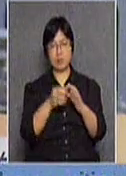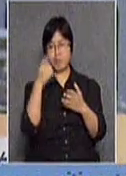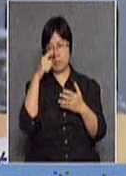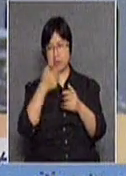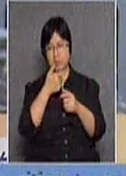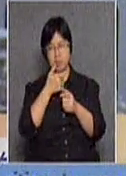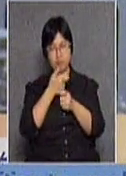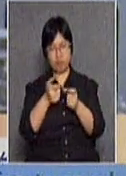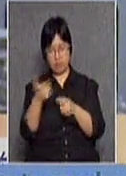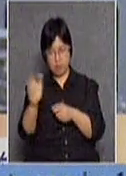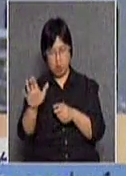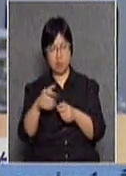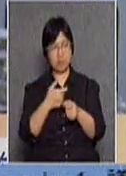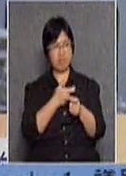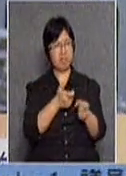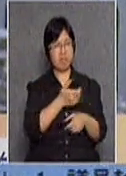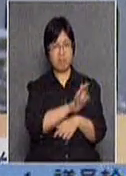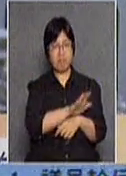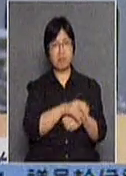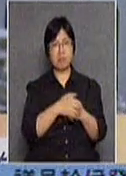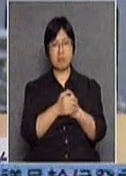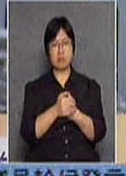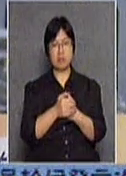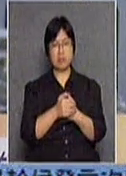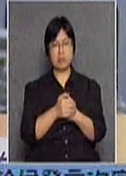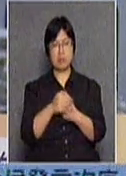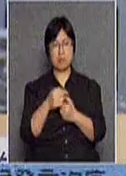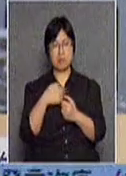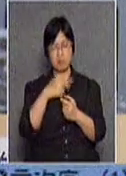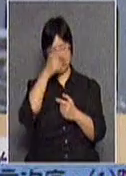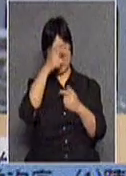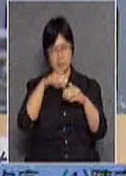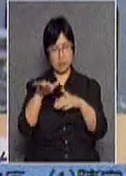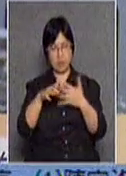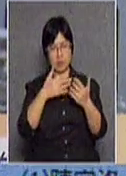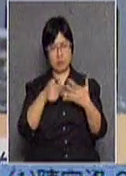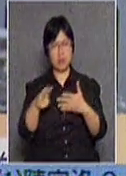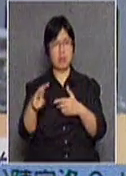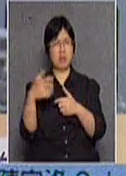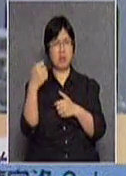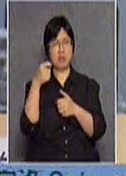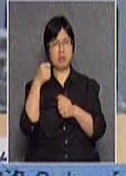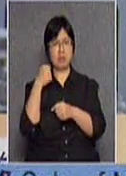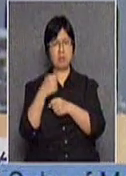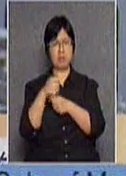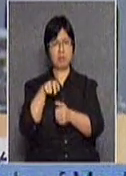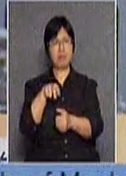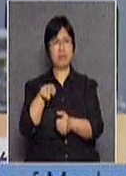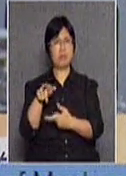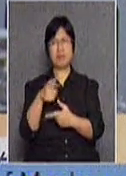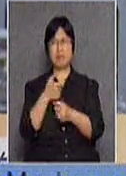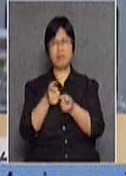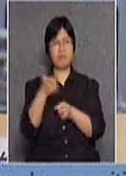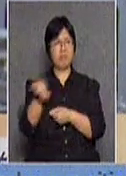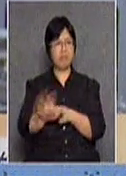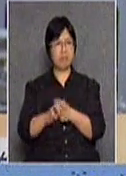工唔俾人工，係咪？咁仲在我嚟講，一個海事處俾一個咁嘅處長管咧，就唔好出糧啦，就好簡單嘅。